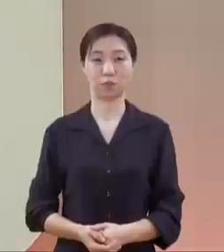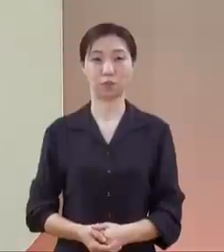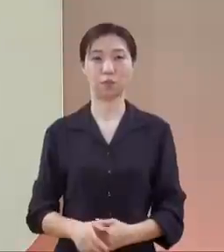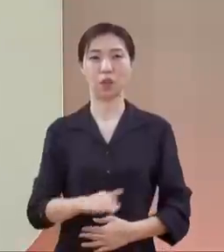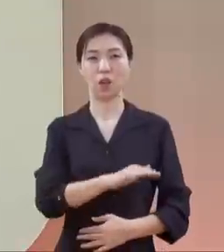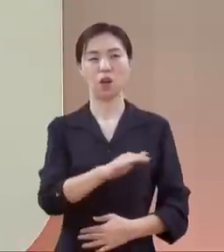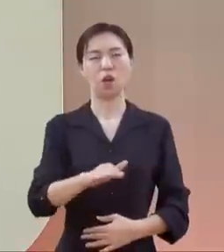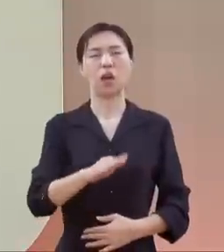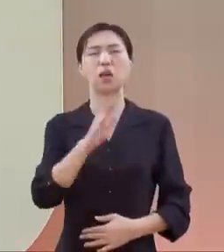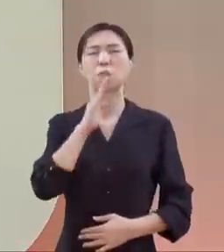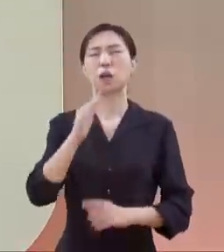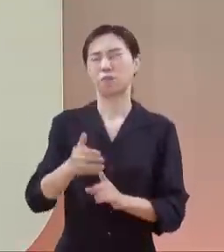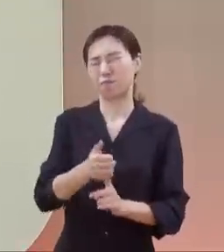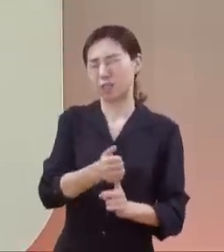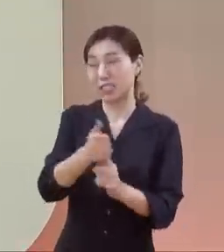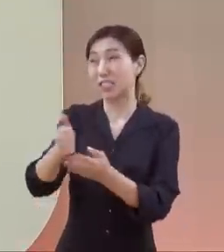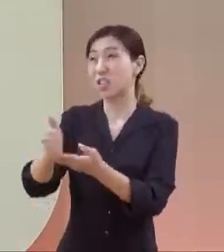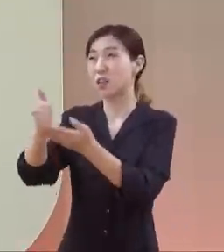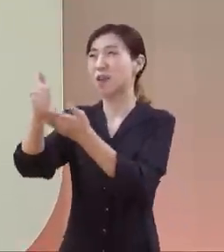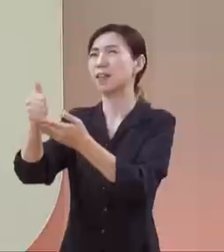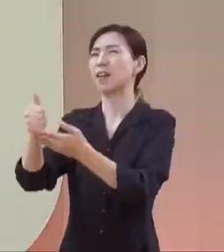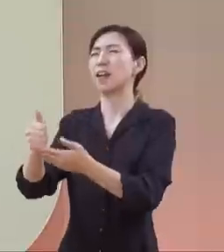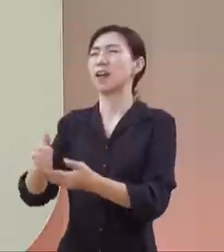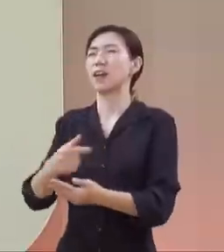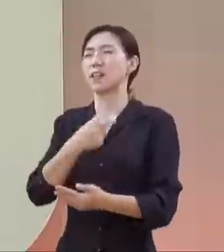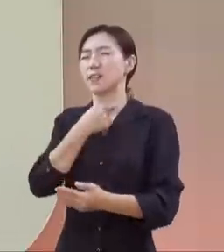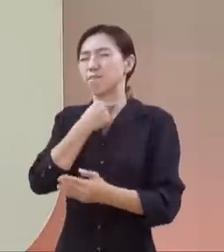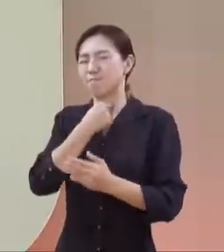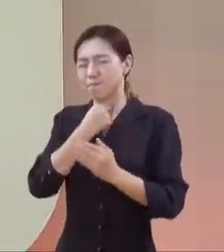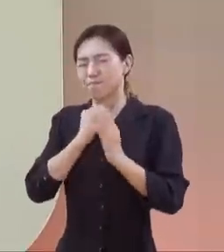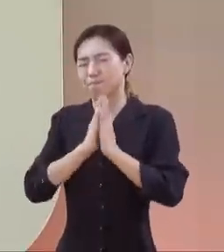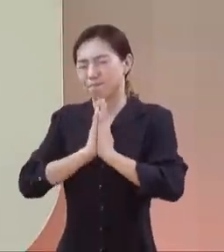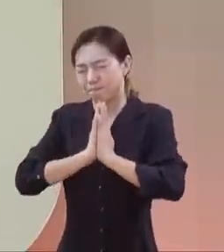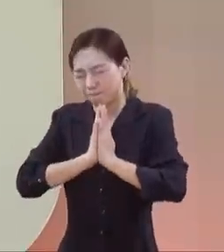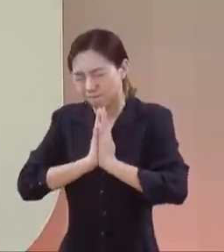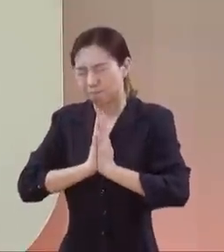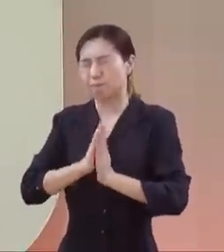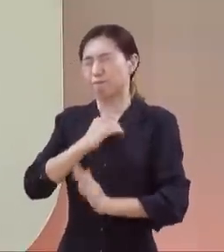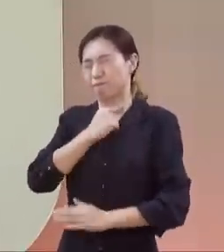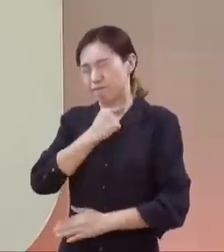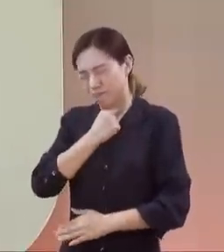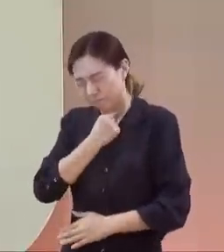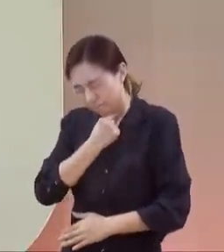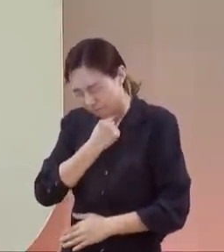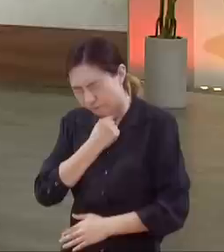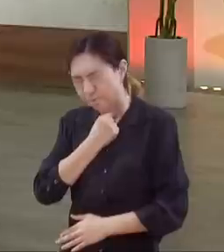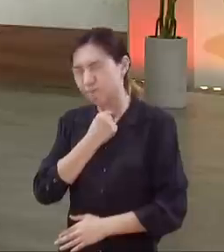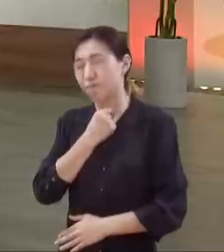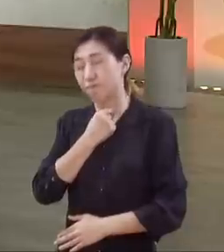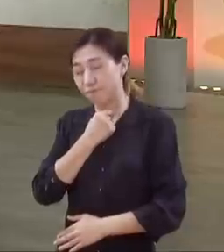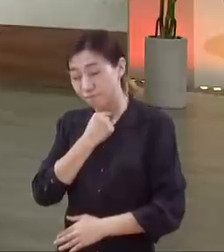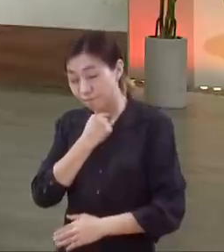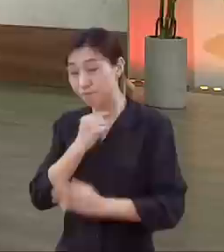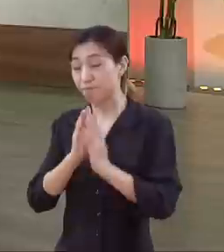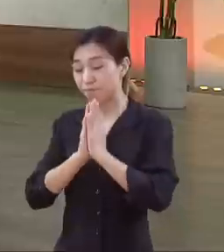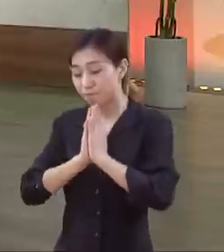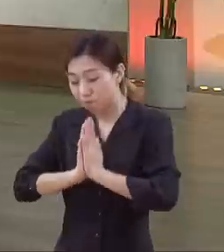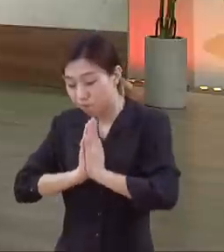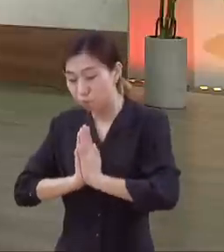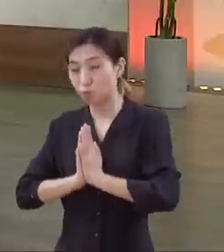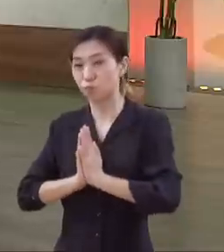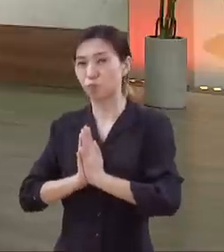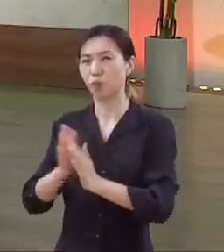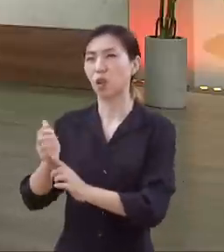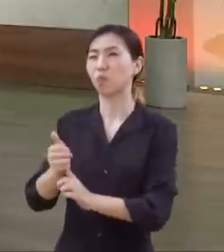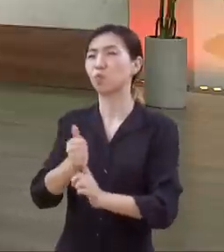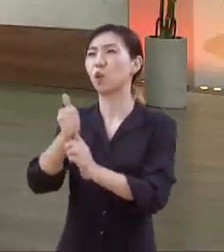간절하게 기도하다 보면 이와 같이 은은한 생각지도 못한 은은한 가피가 있어요 거의 바로 명언과